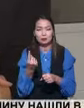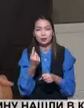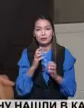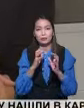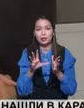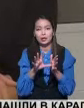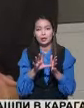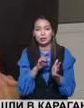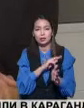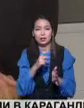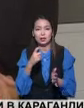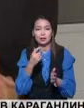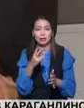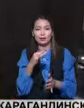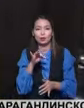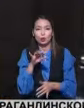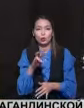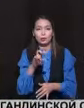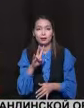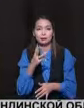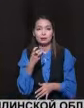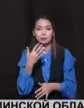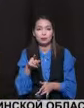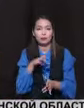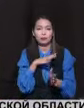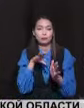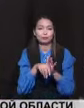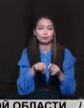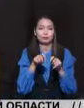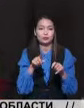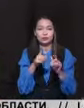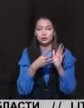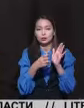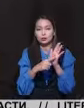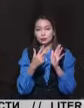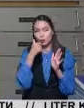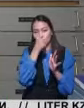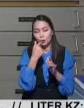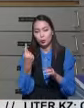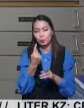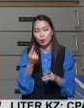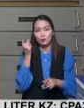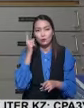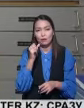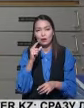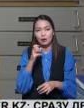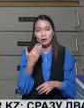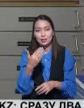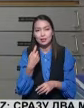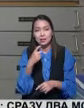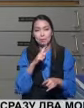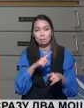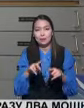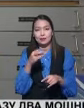на быстрых нейтронах БН-350. Он был введен в эксплуатацию в 1973 году на первой советской АЭС с реактором на быстрых